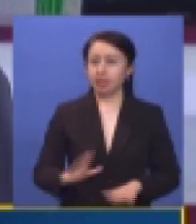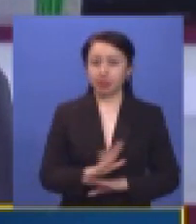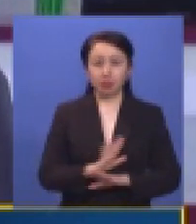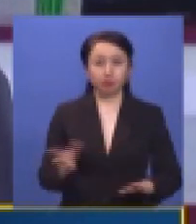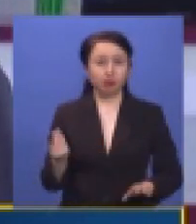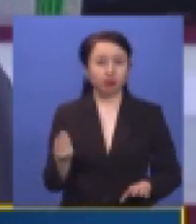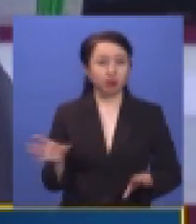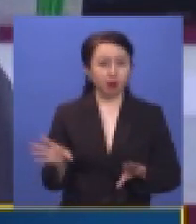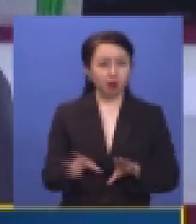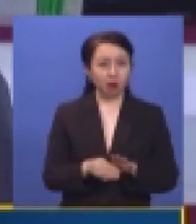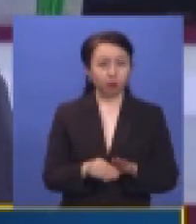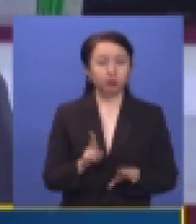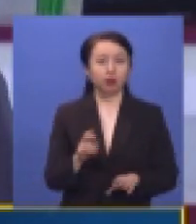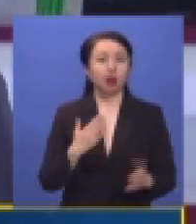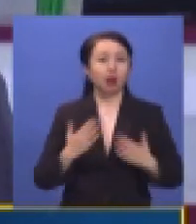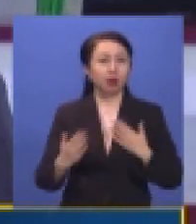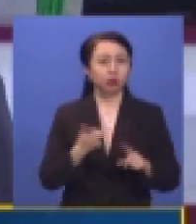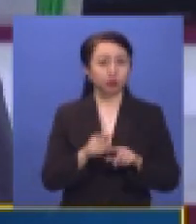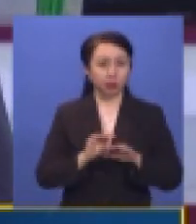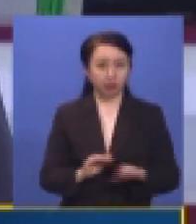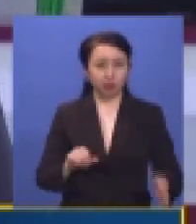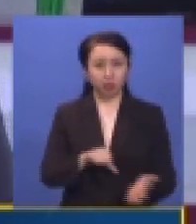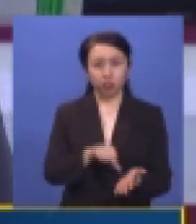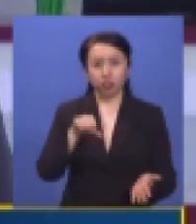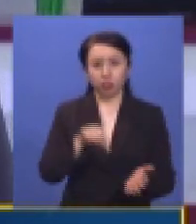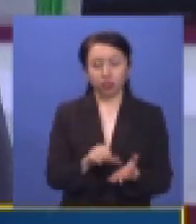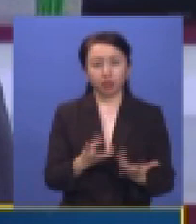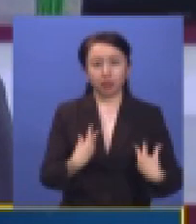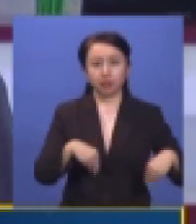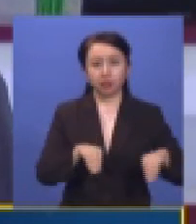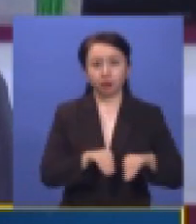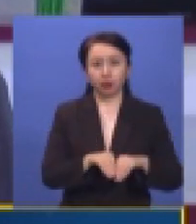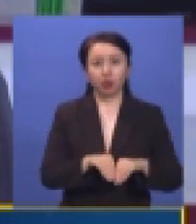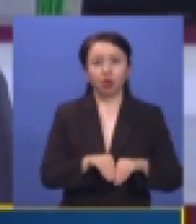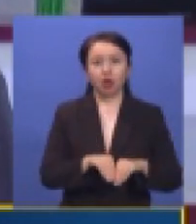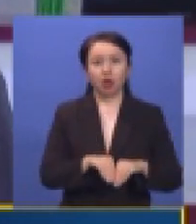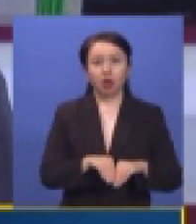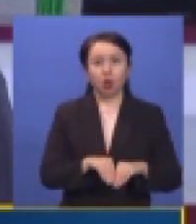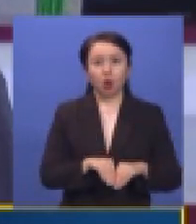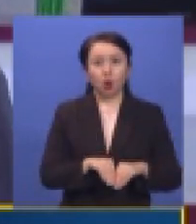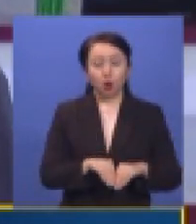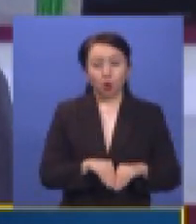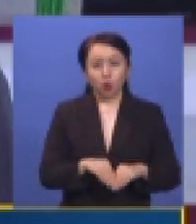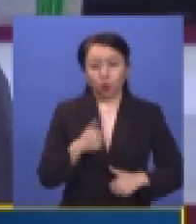коррупции. Как к этому относятся дети, члены их семей? То есть конкурс проводился для